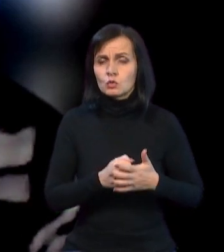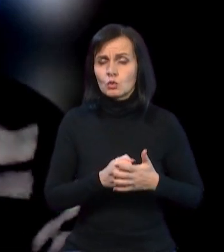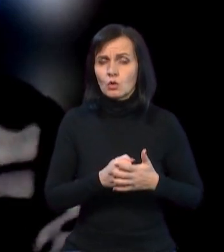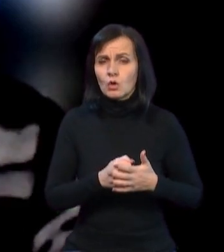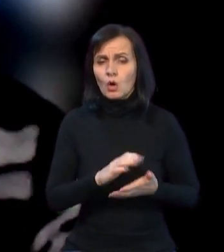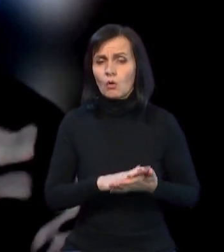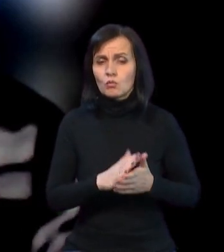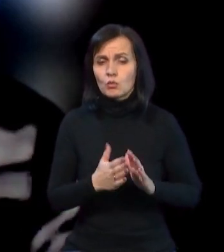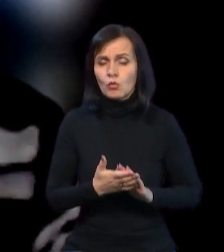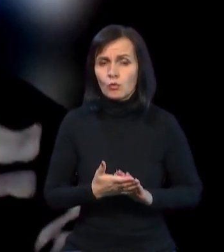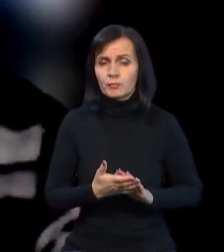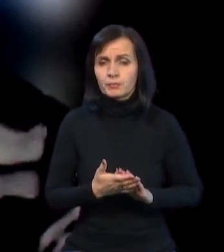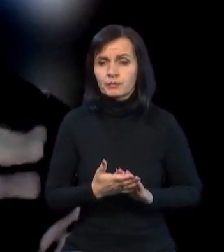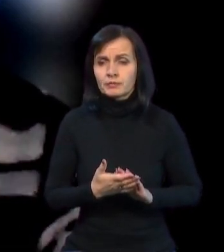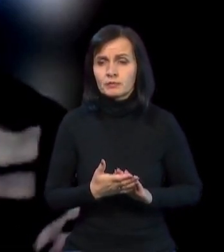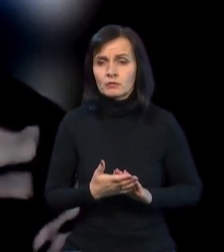умов